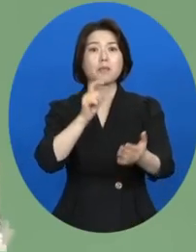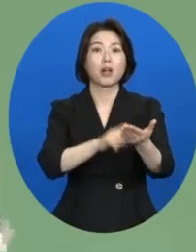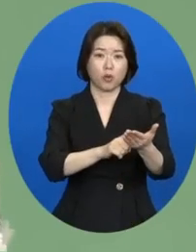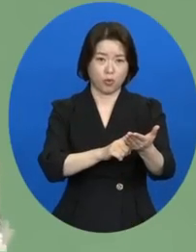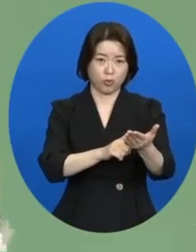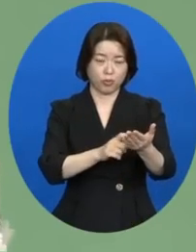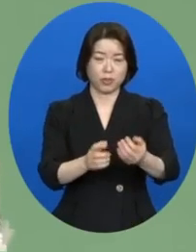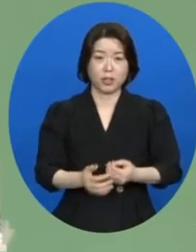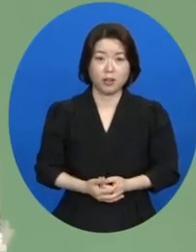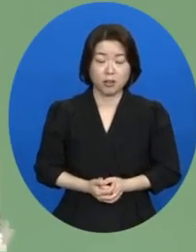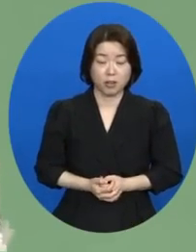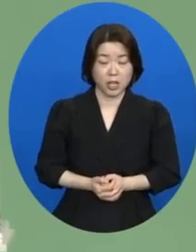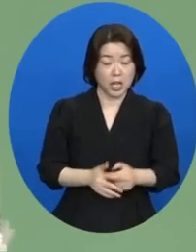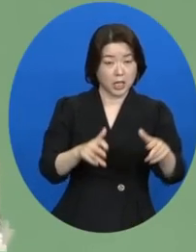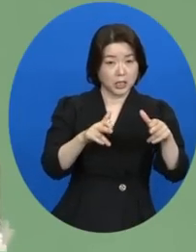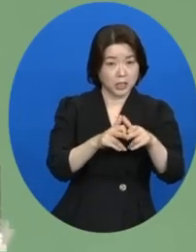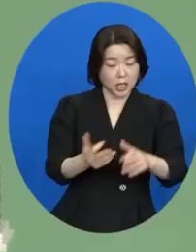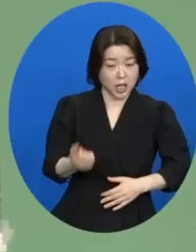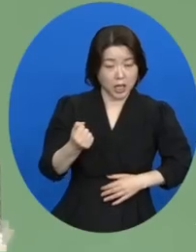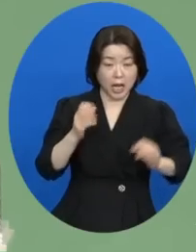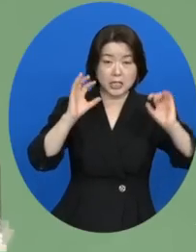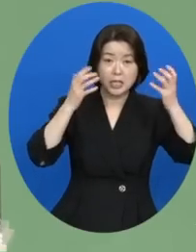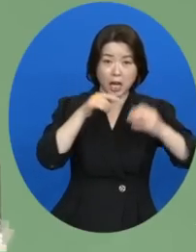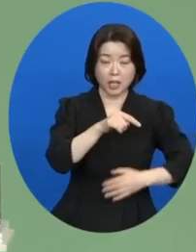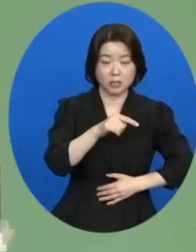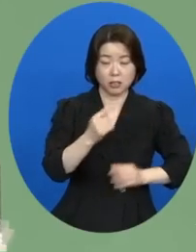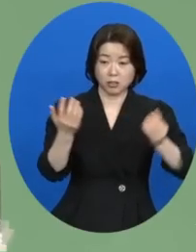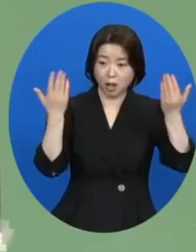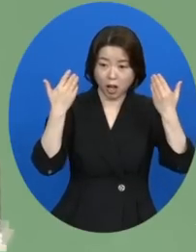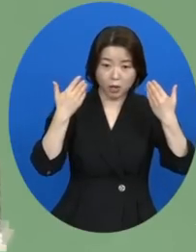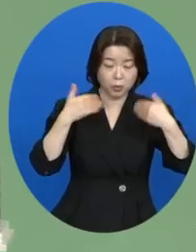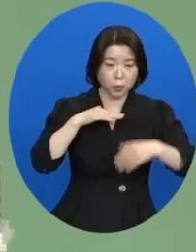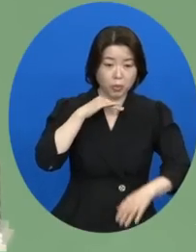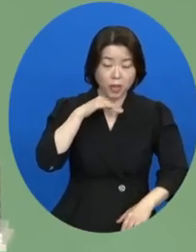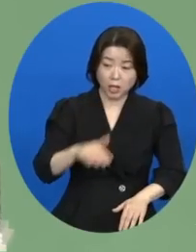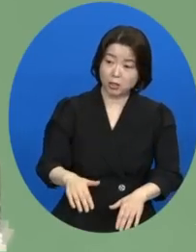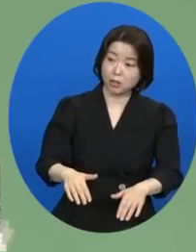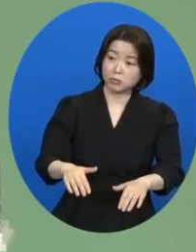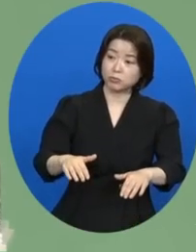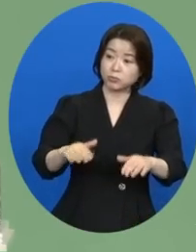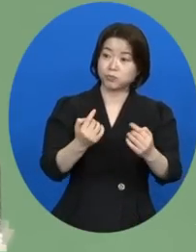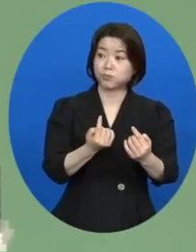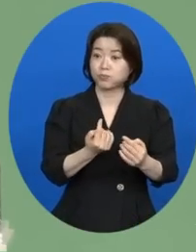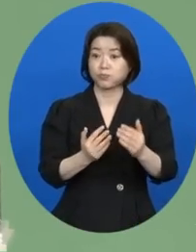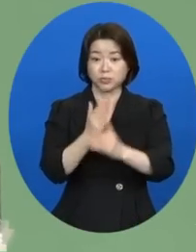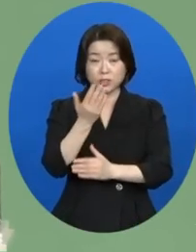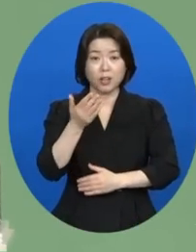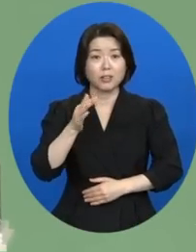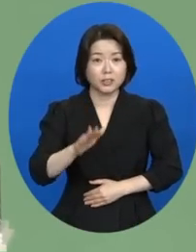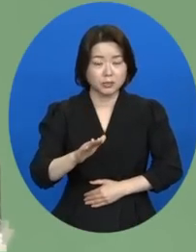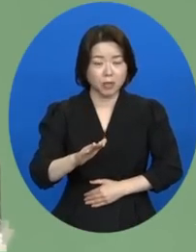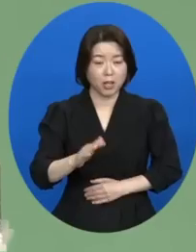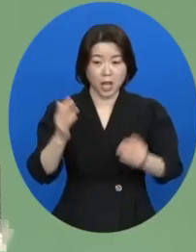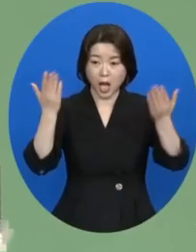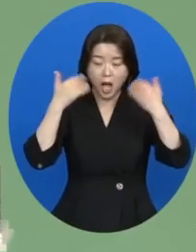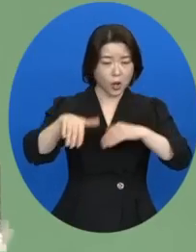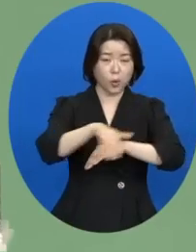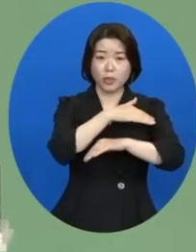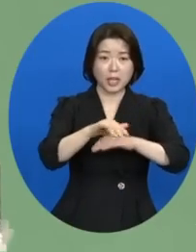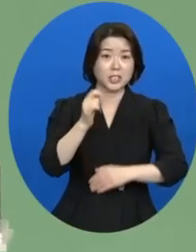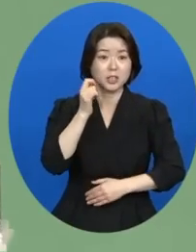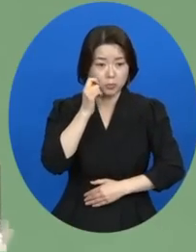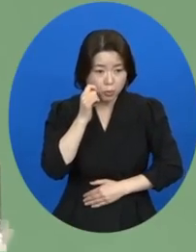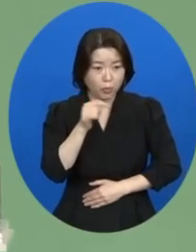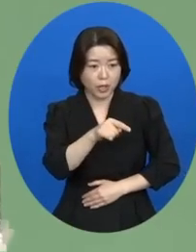발견했습니다. 장애를 가진 아이들이 학교 갈 나이가 지났는데도 아직 학교를 못